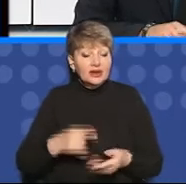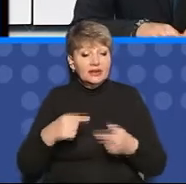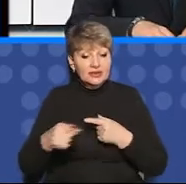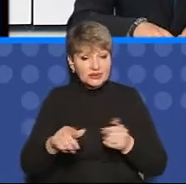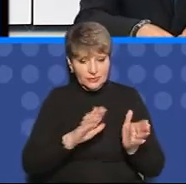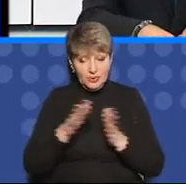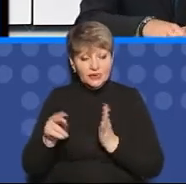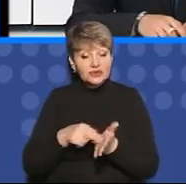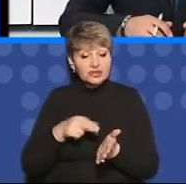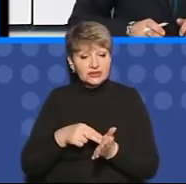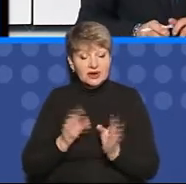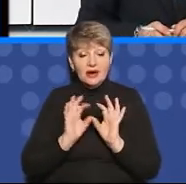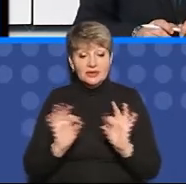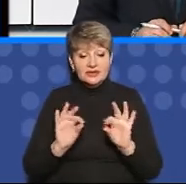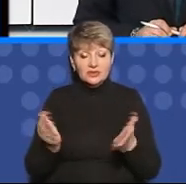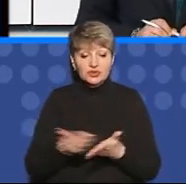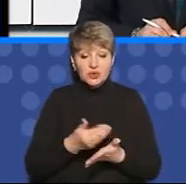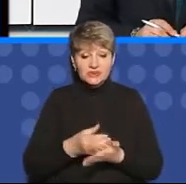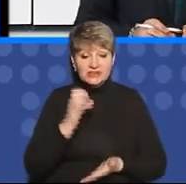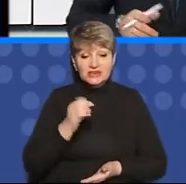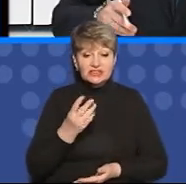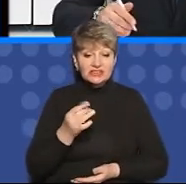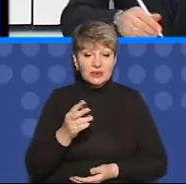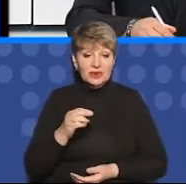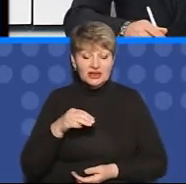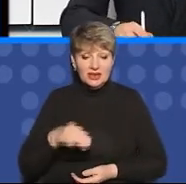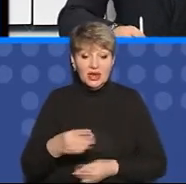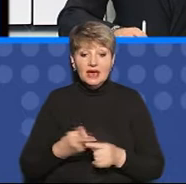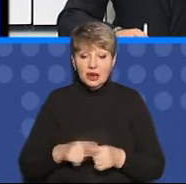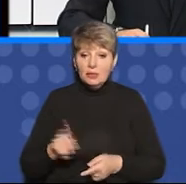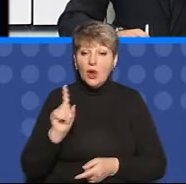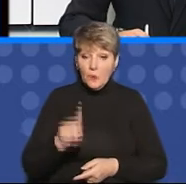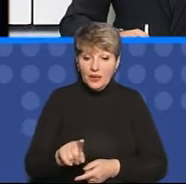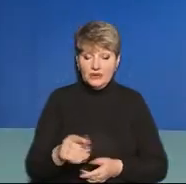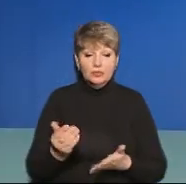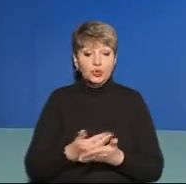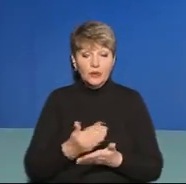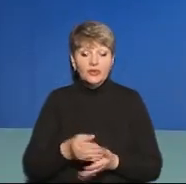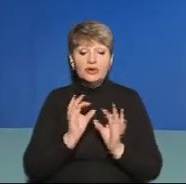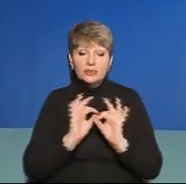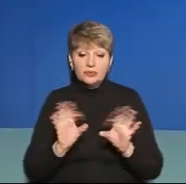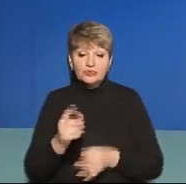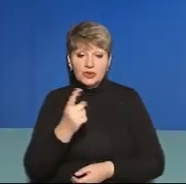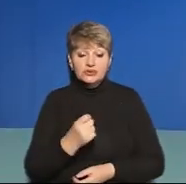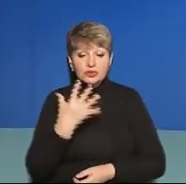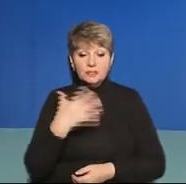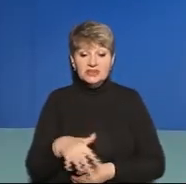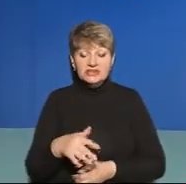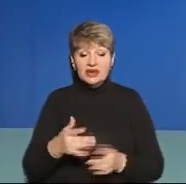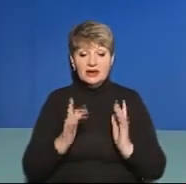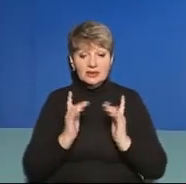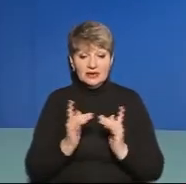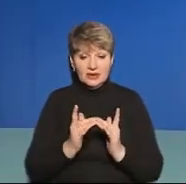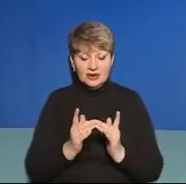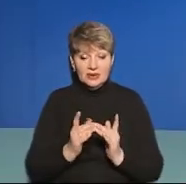події Черкащини вам розповість Станіслав Шемет. Стасе? Саме про цю новину і розповім. Стаціонар на 150 ліжок для хворих